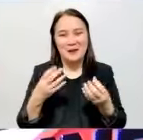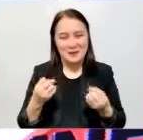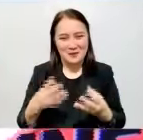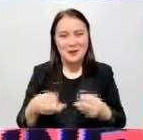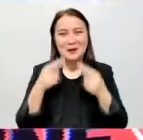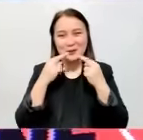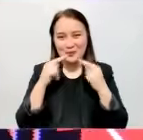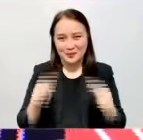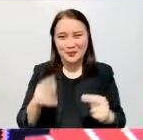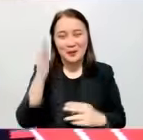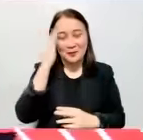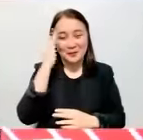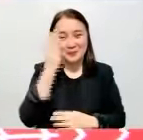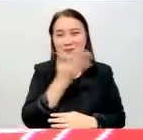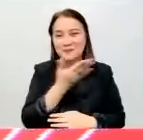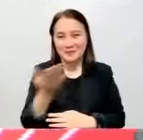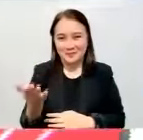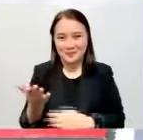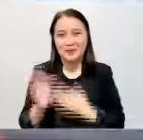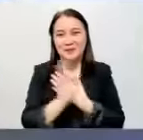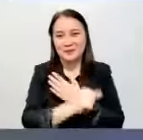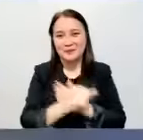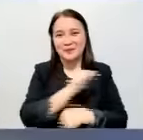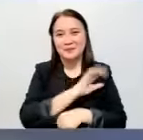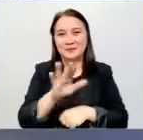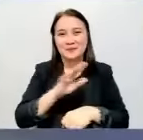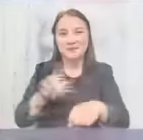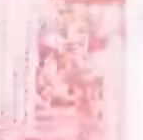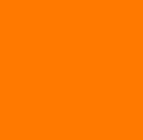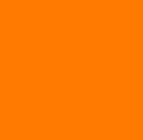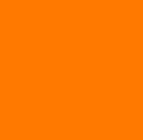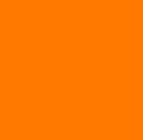dapat malaman sa pagbabalik ng Frontline Pilipinas.